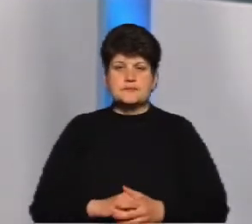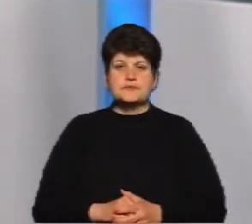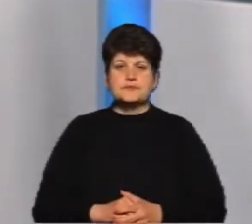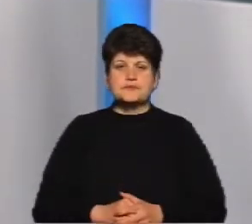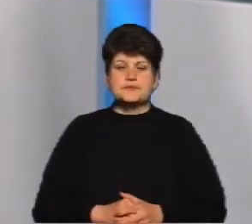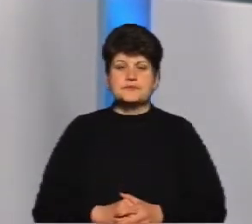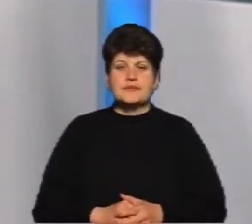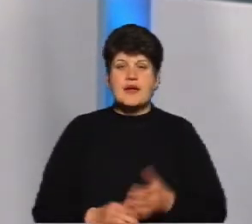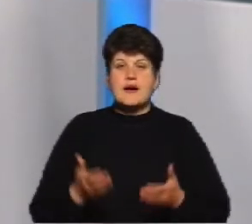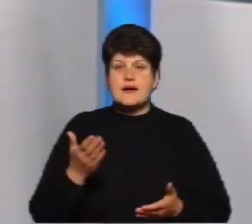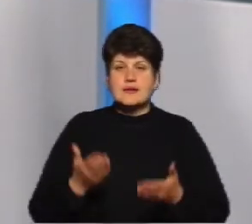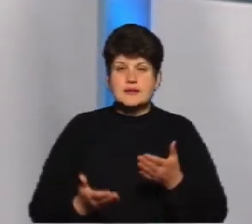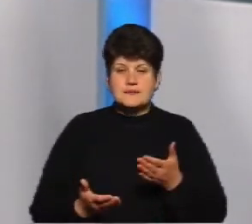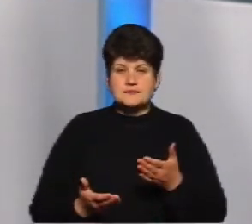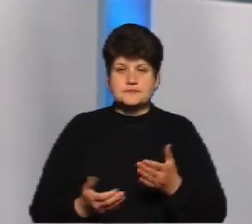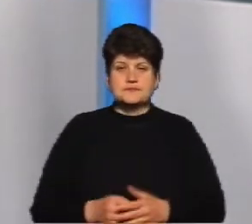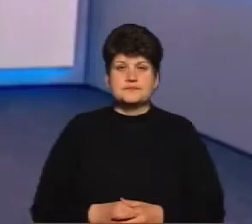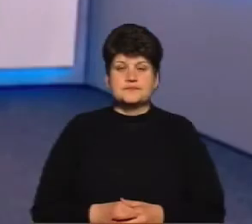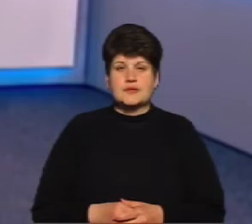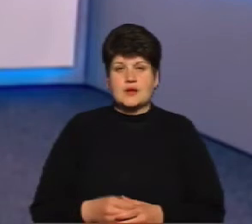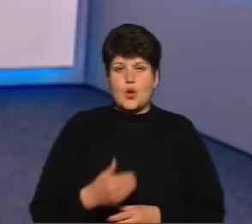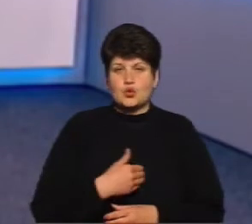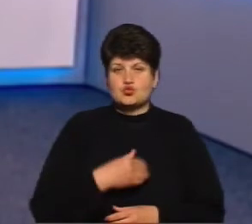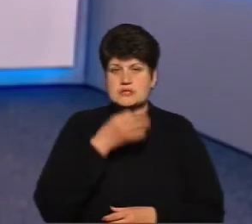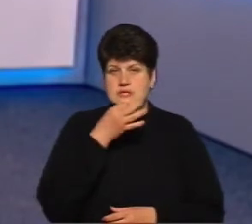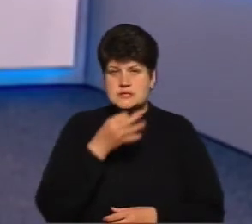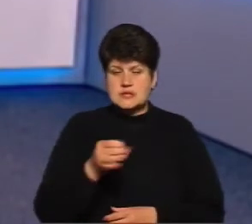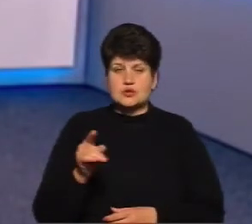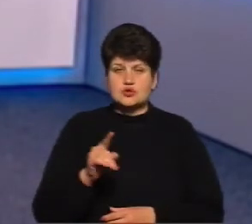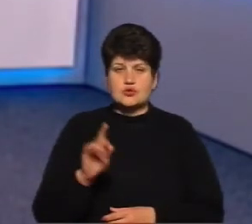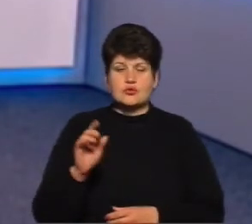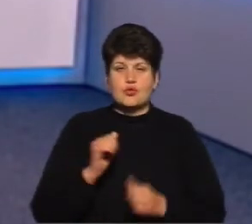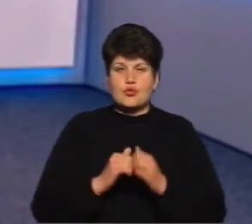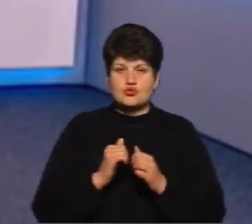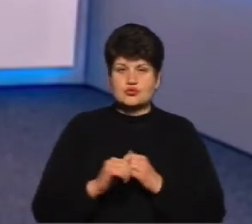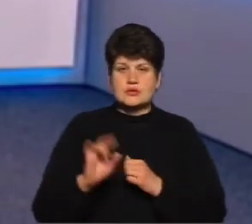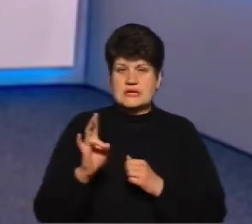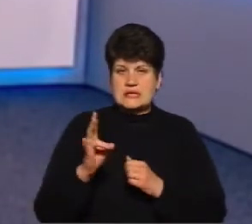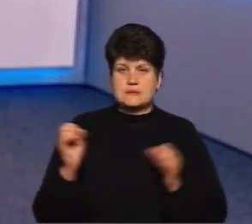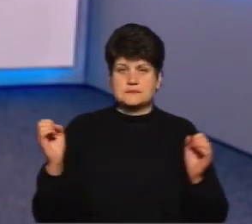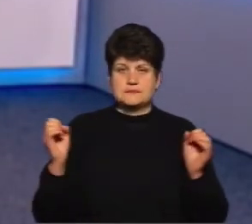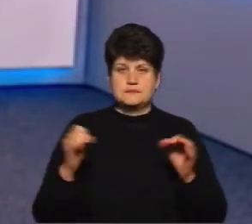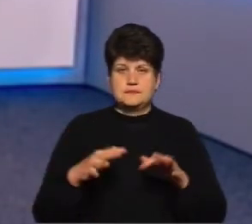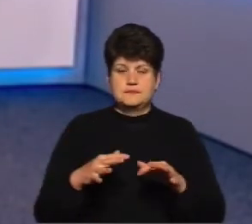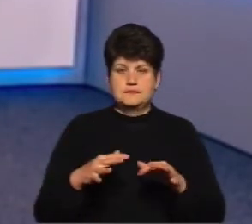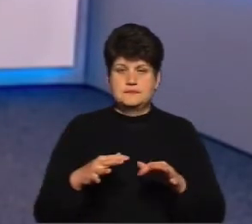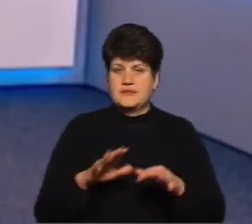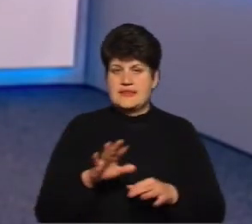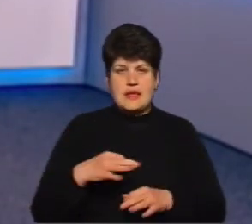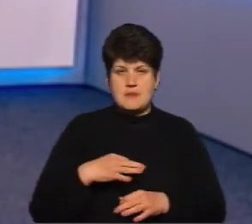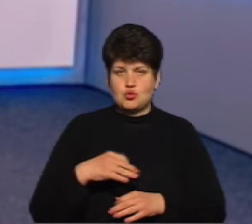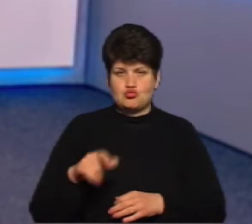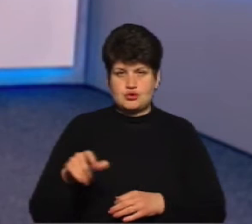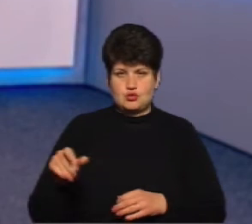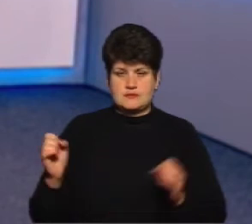Але я хочу сказати, що щонеділю ми збираємося, такі небайдужі люди, в